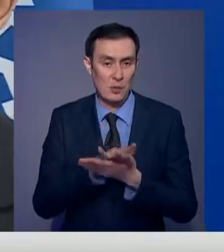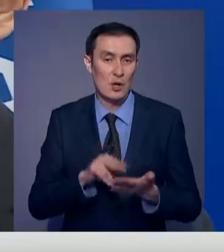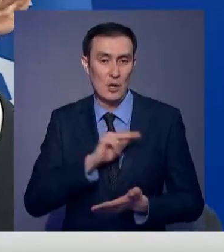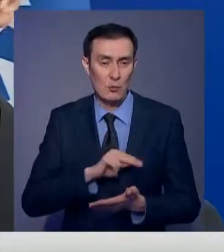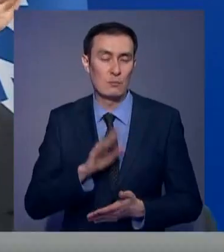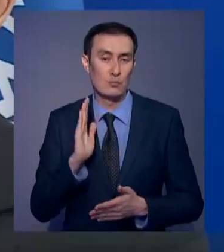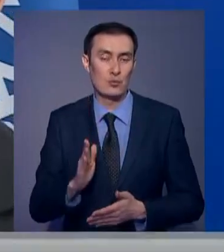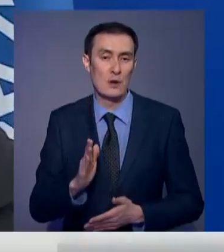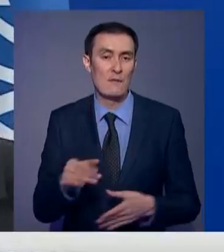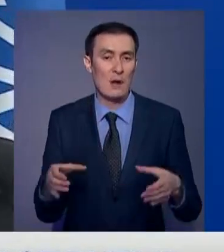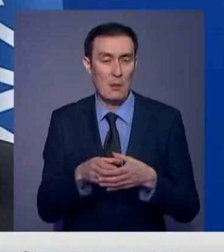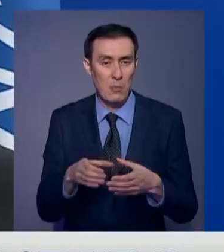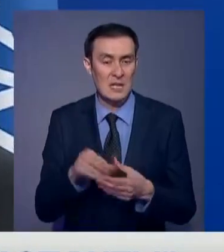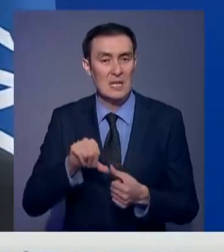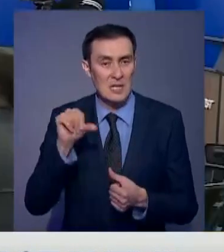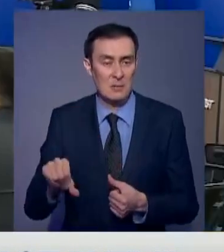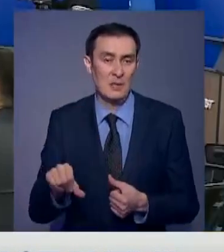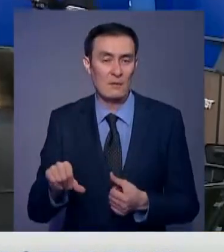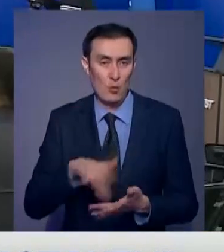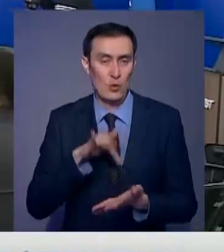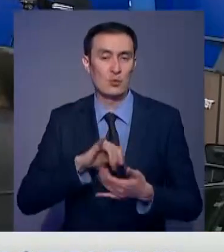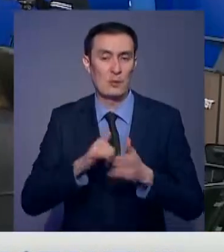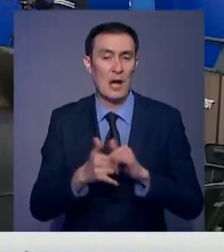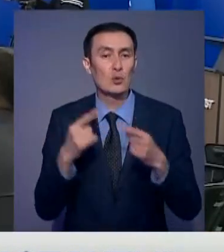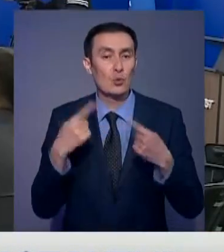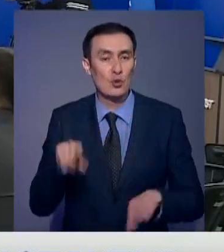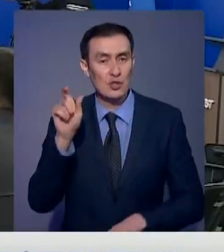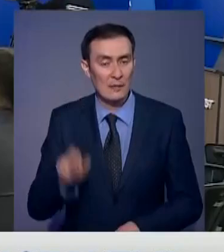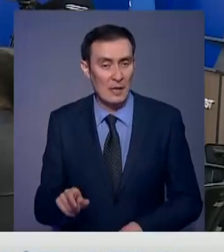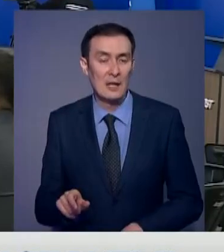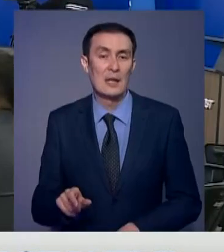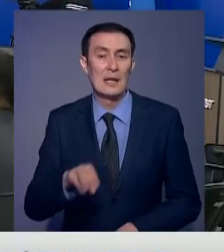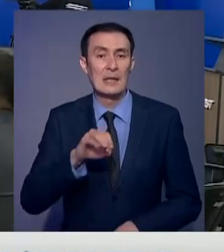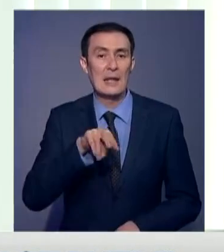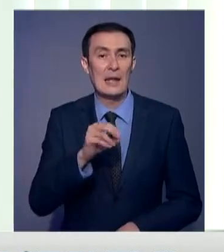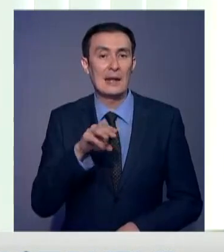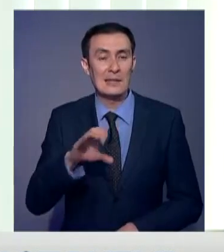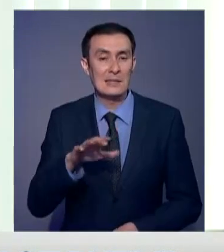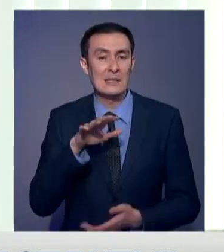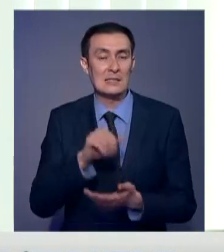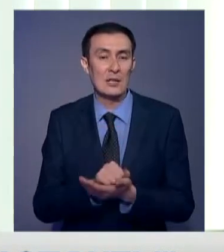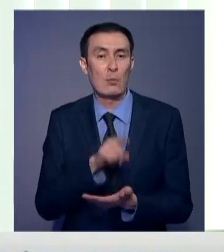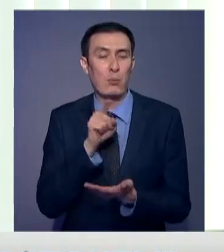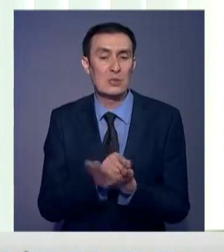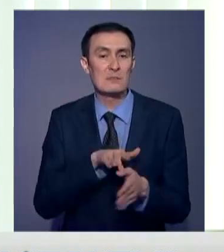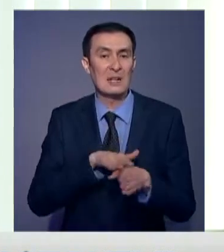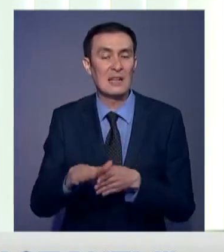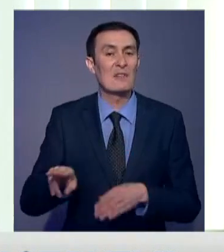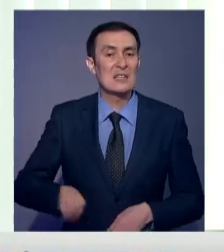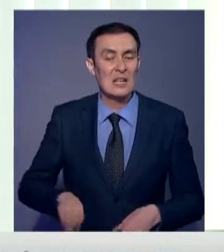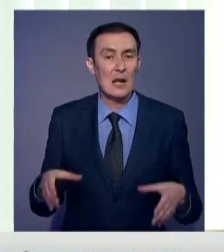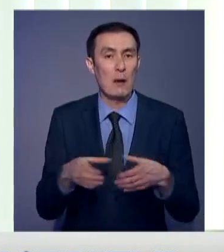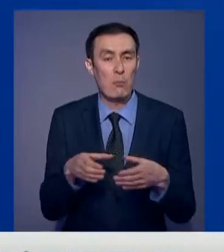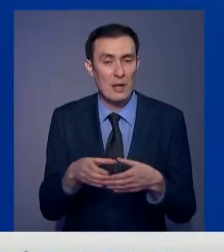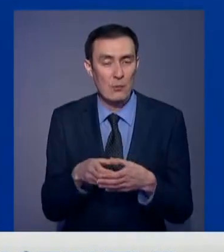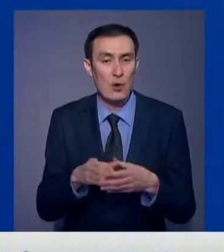начинаю деятельность в компании именно с того города. А вот другой молодой человек, Телектес Адамбеков, занял пост исполнительного директора